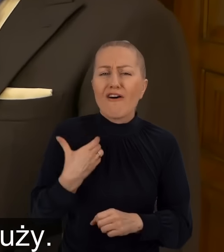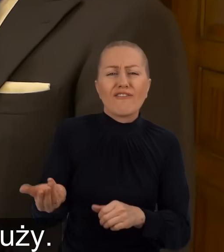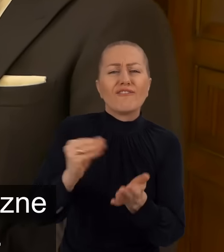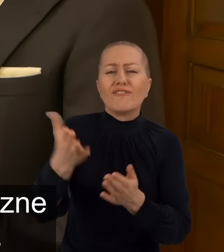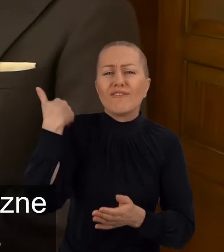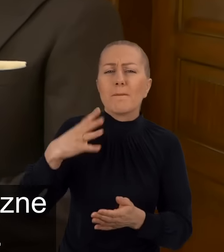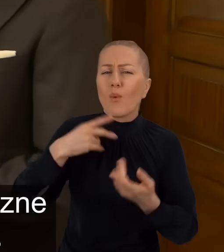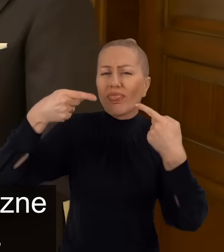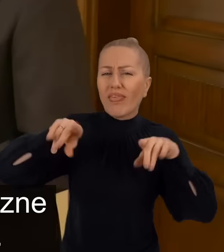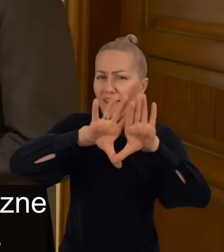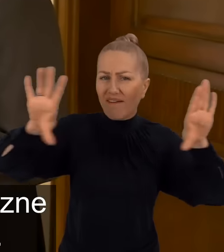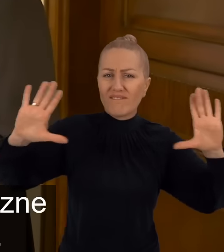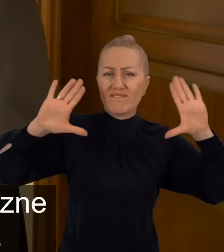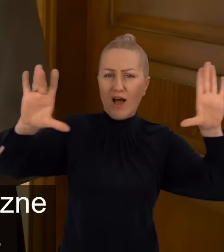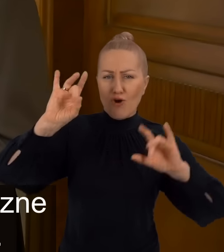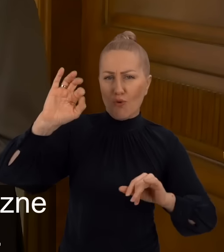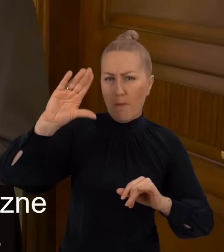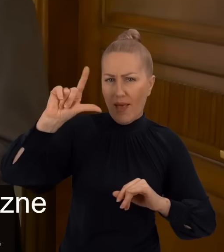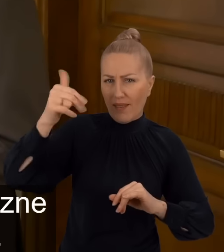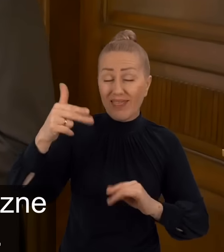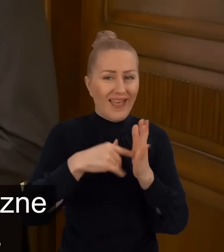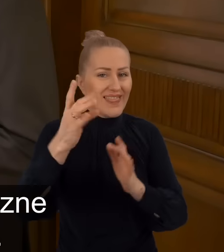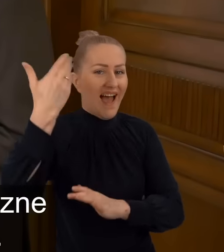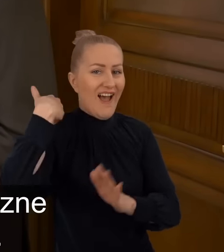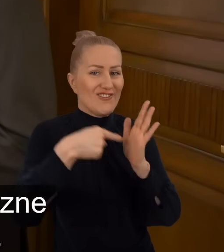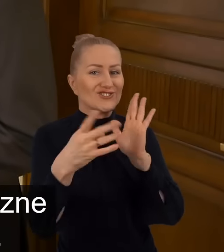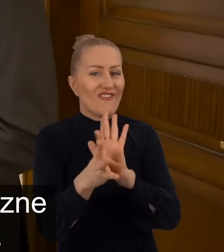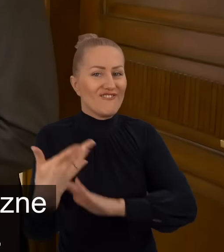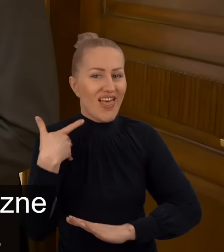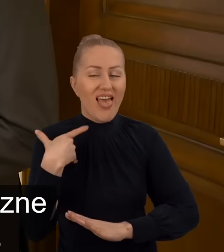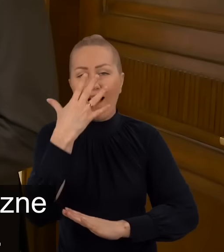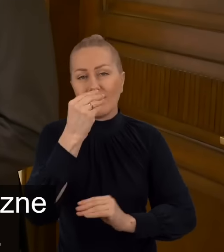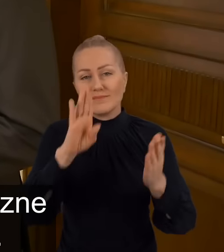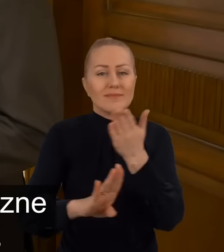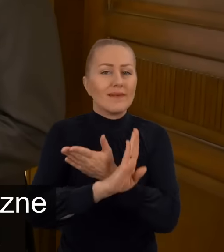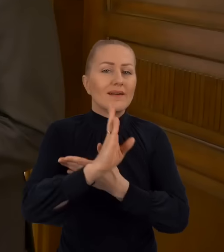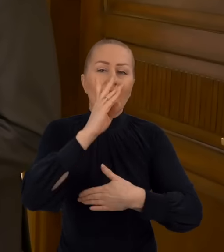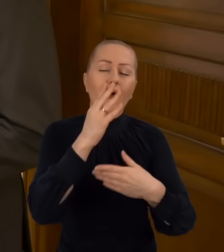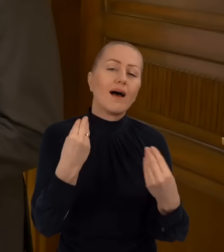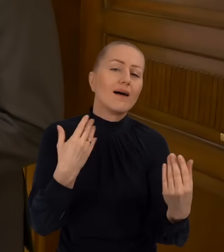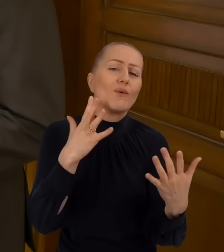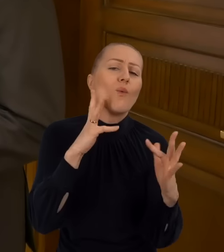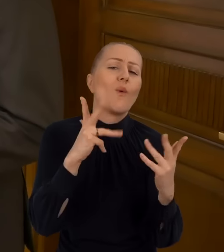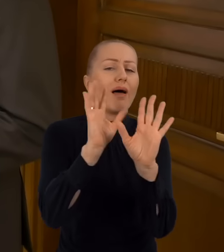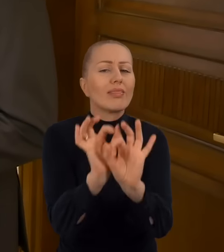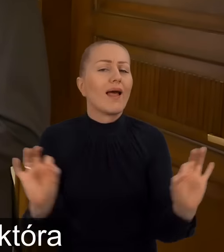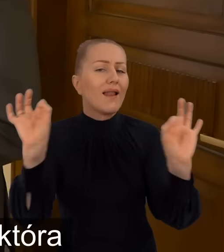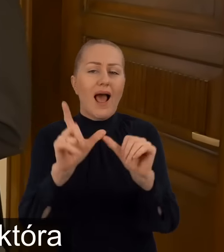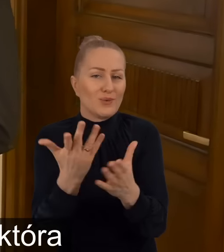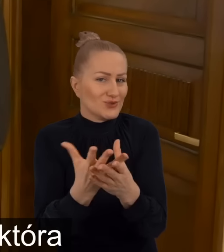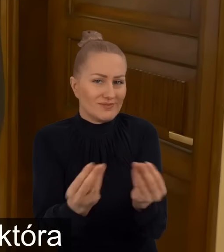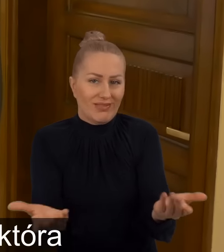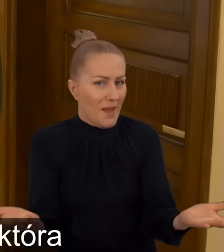nie? Duży. Były, tak. Gobeliny XIX-wieczne z sielskimi przedstawieniami, ale już i nie.